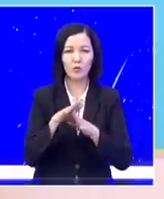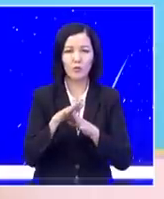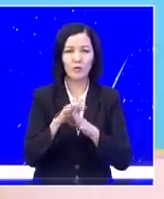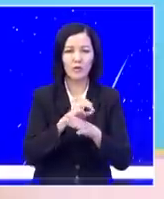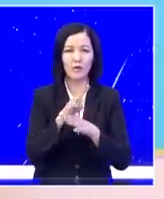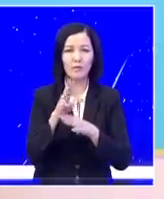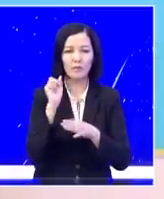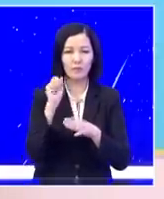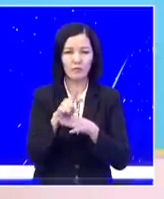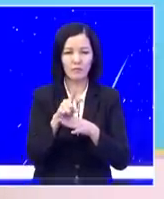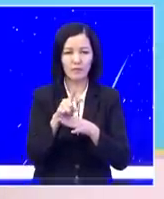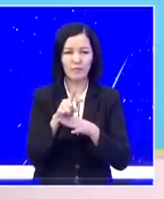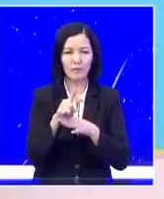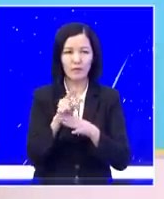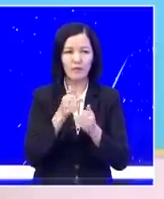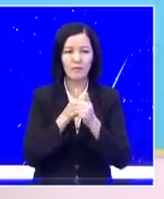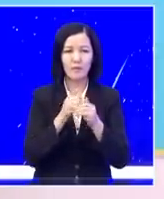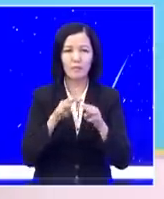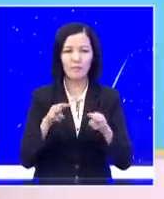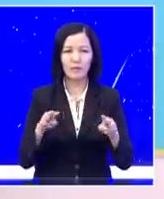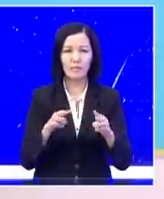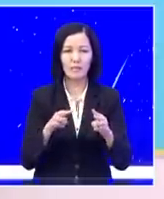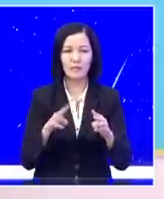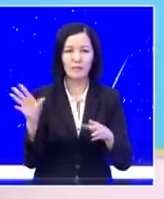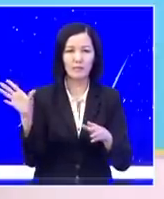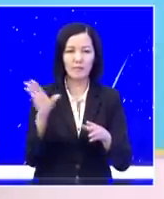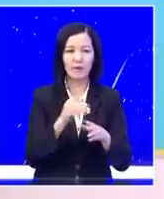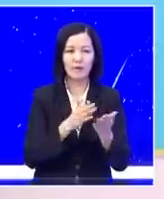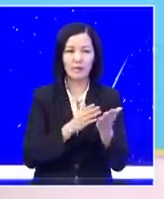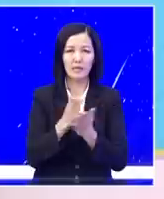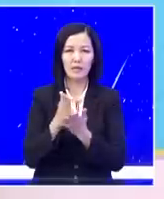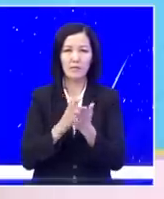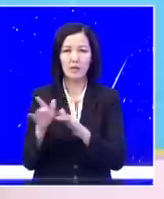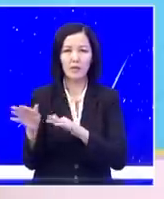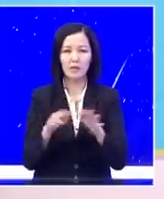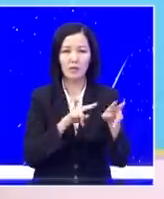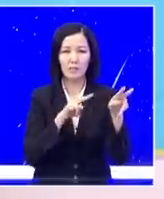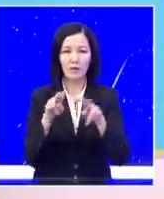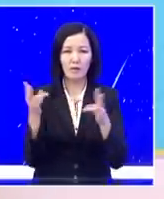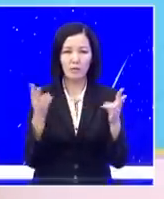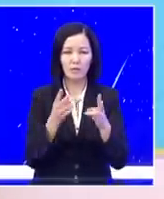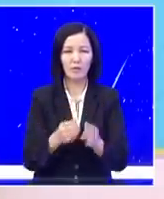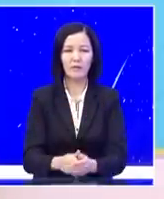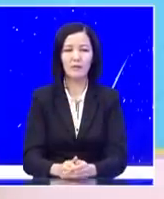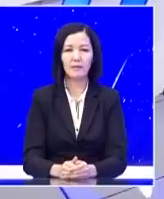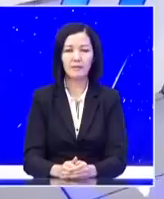етуді тапсырамын. Премьер-министрдің орынбасарлары барлық бағыттар бойынша іс-шараларды бақылауға алыңыздар.